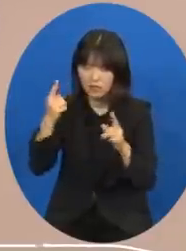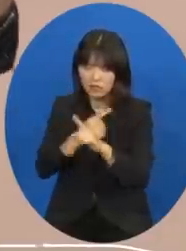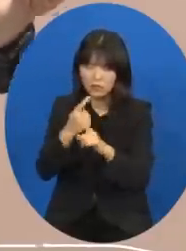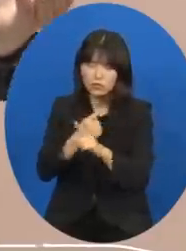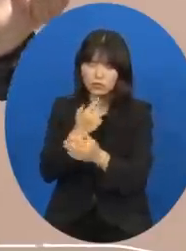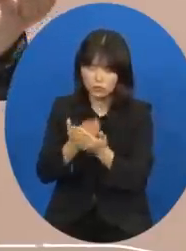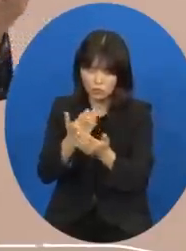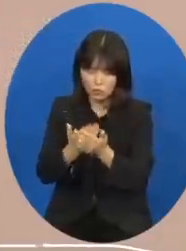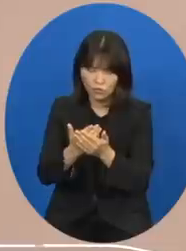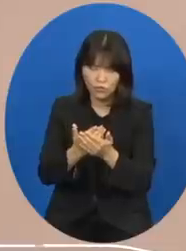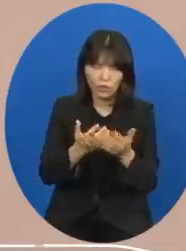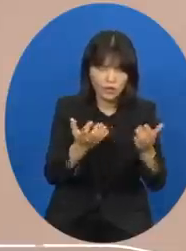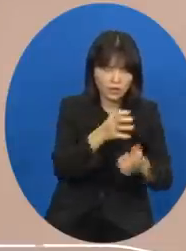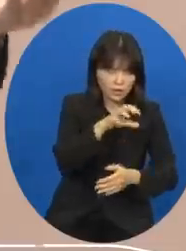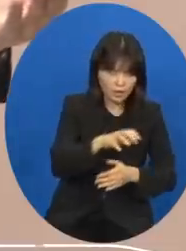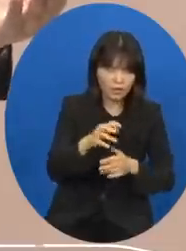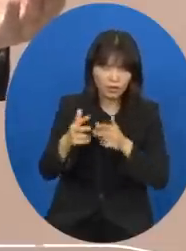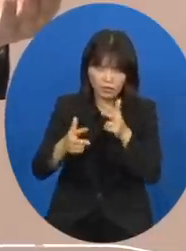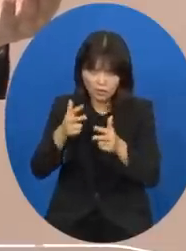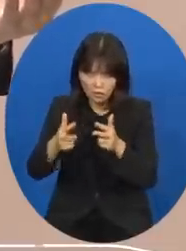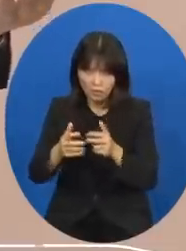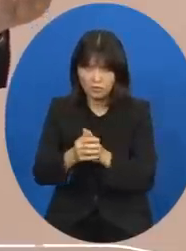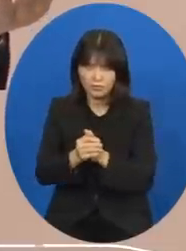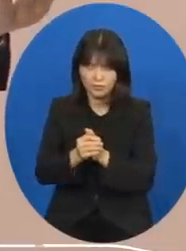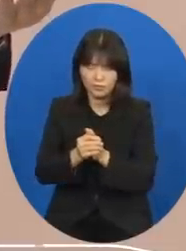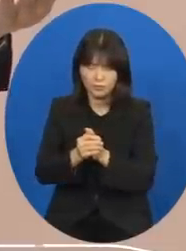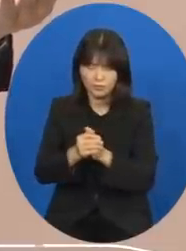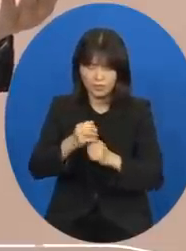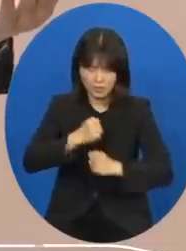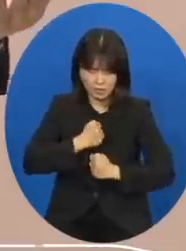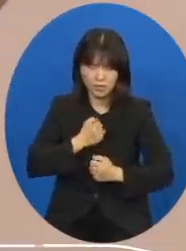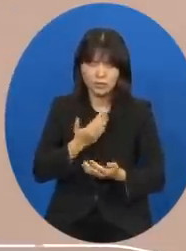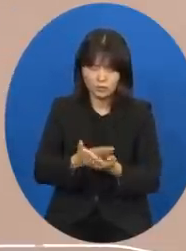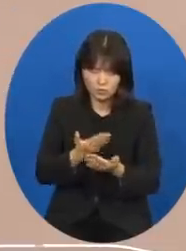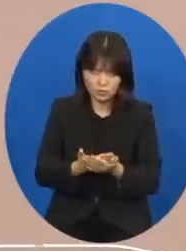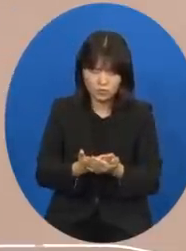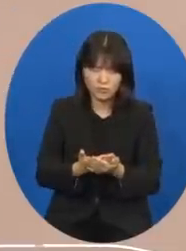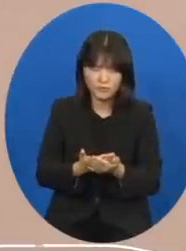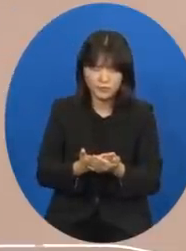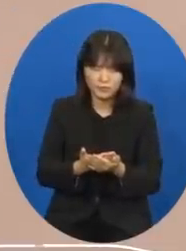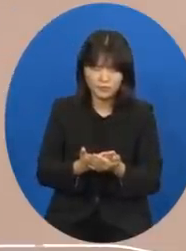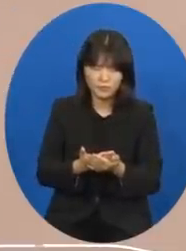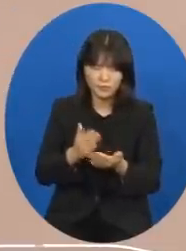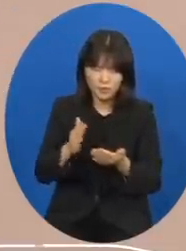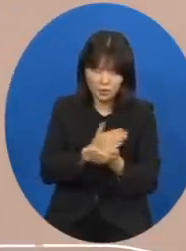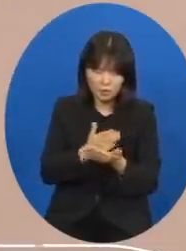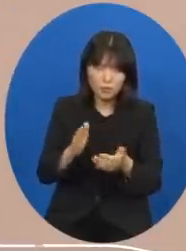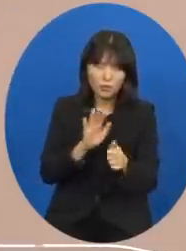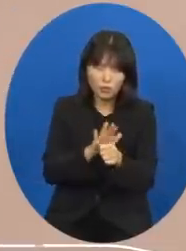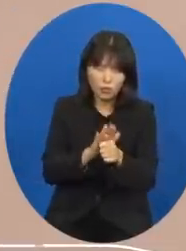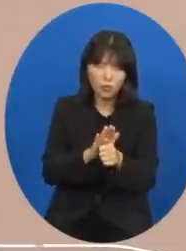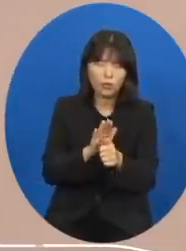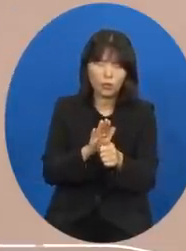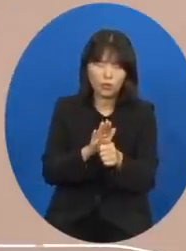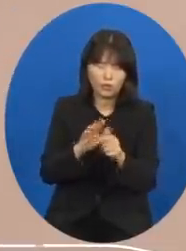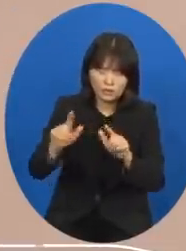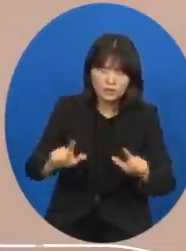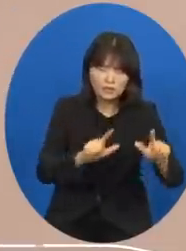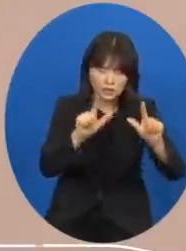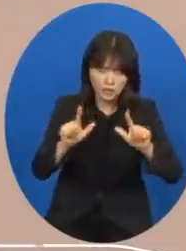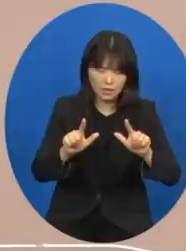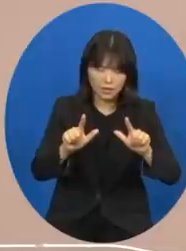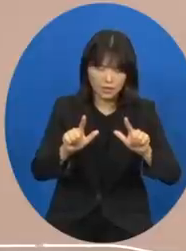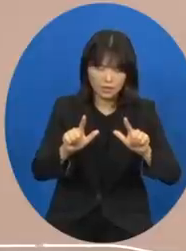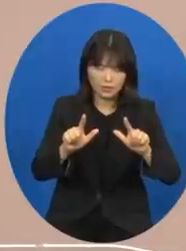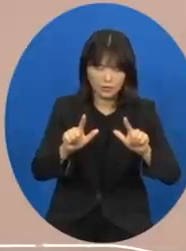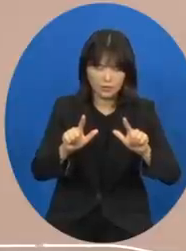일터, 기업, 장사하는 현장을 지켜주소서. 베풀고 돕고 나눌 수 있는 삶을